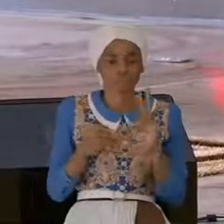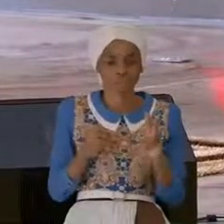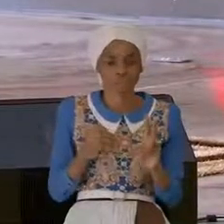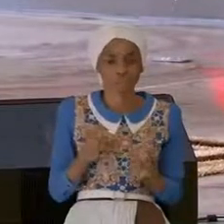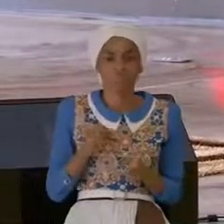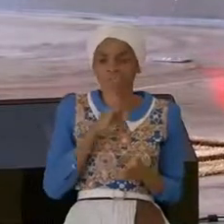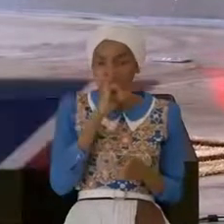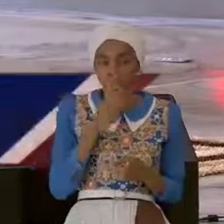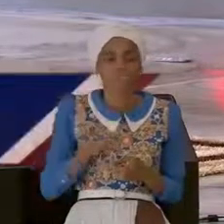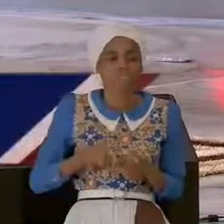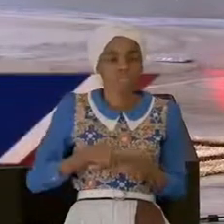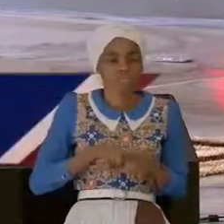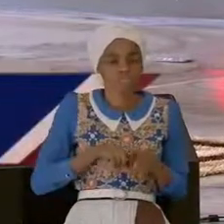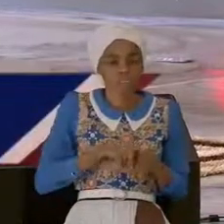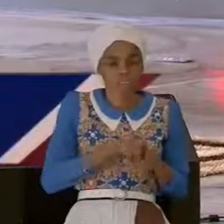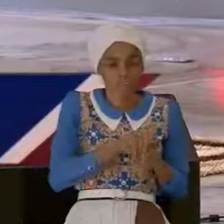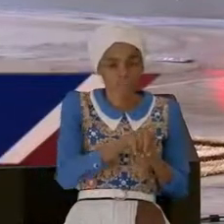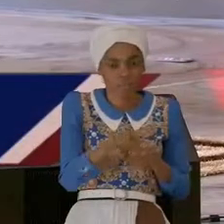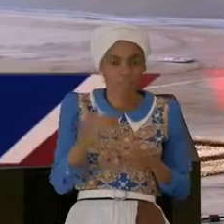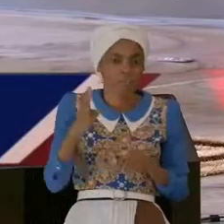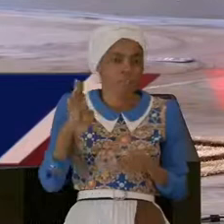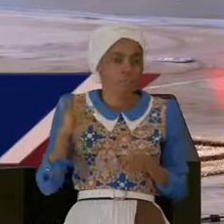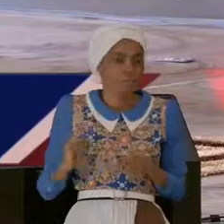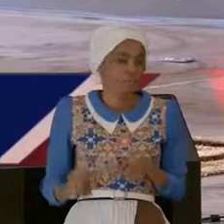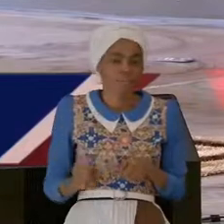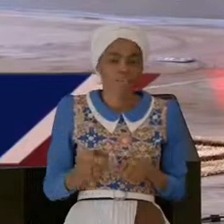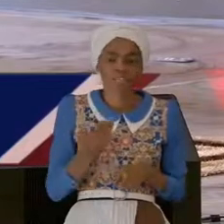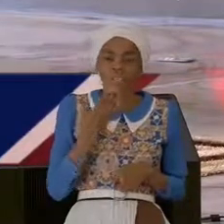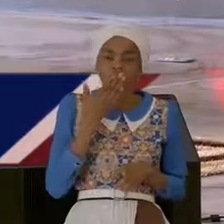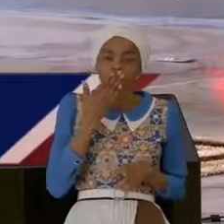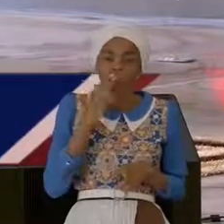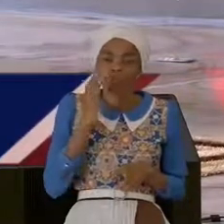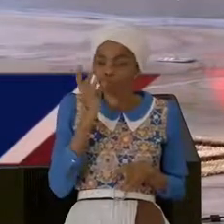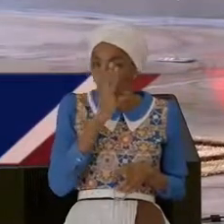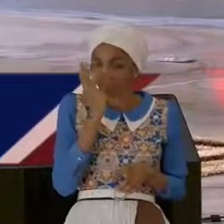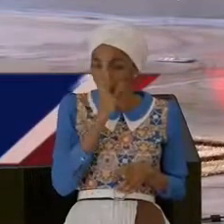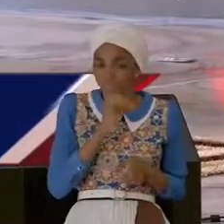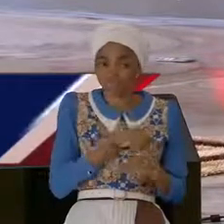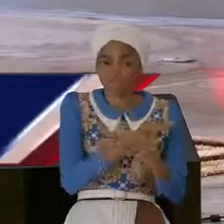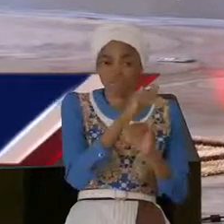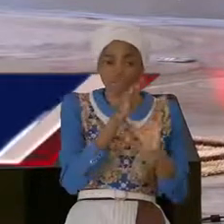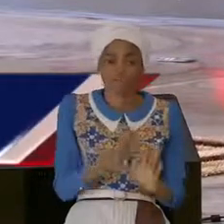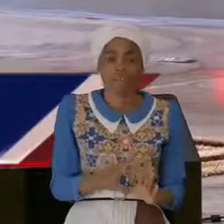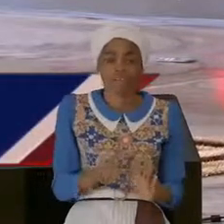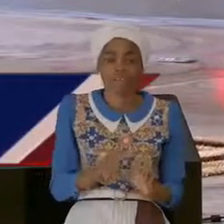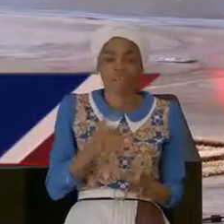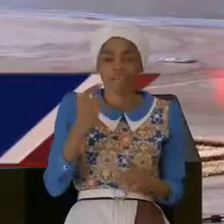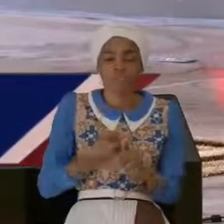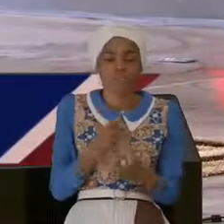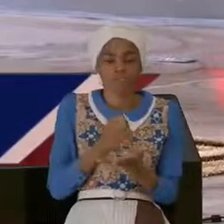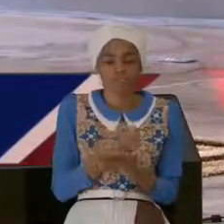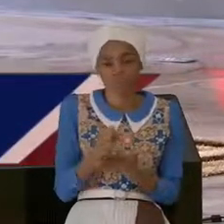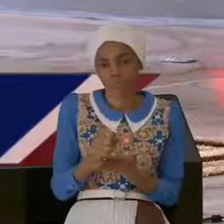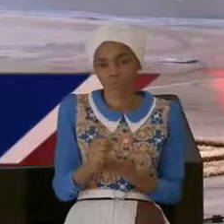C'est l'égarement de la vérité par les séducteurs perfides. Les